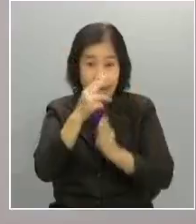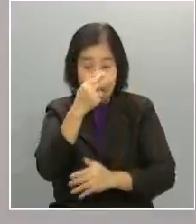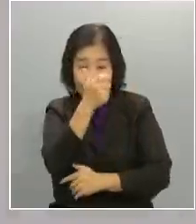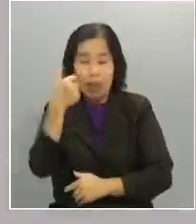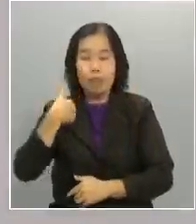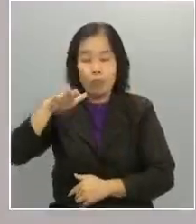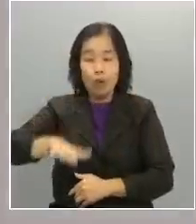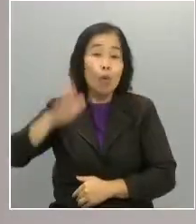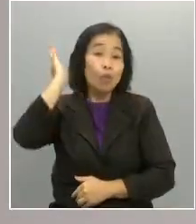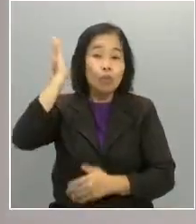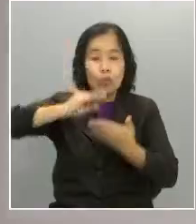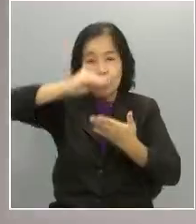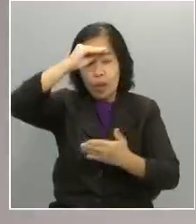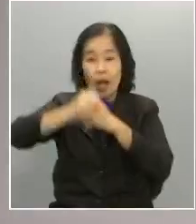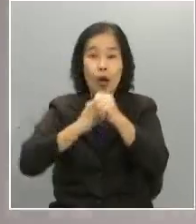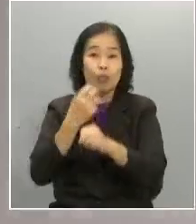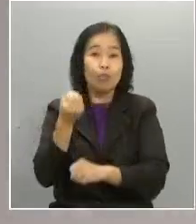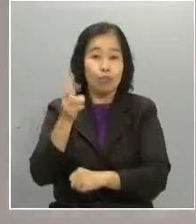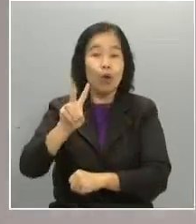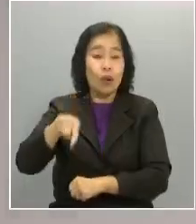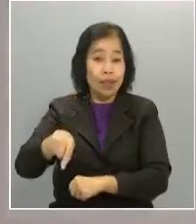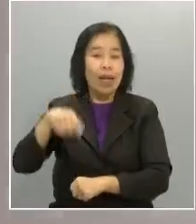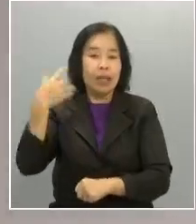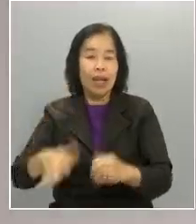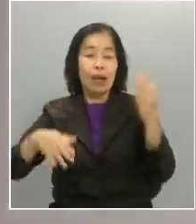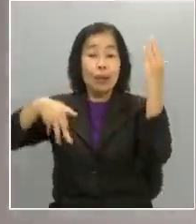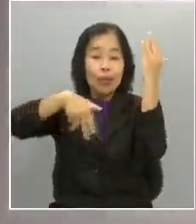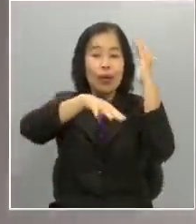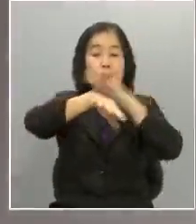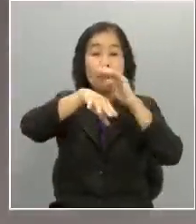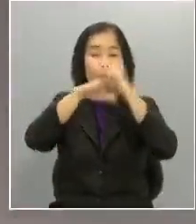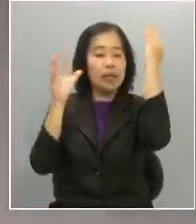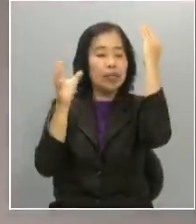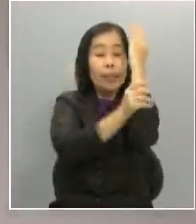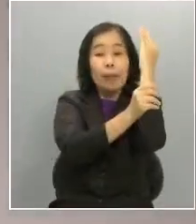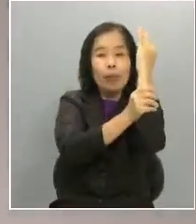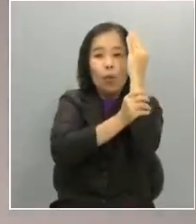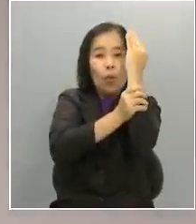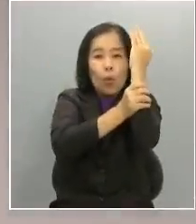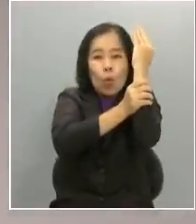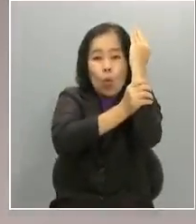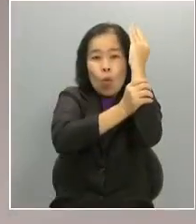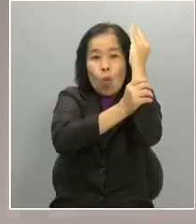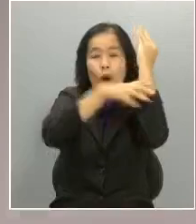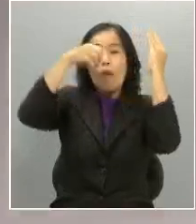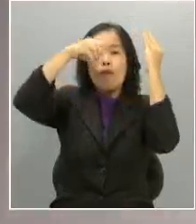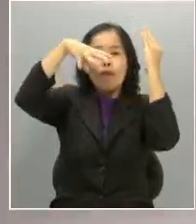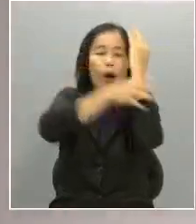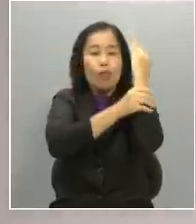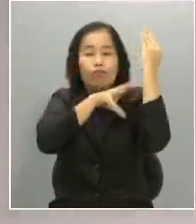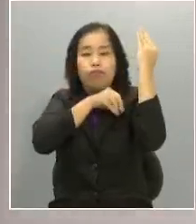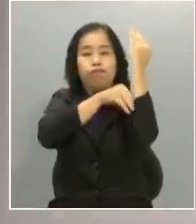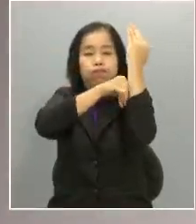ปีครับเดินผ่านจุดนั้นแล้วมือเนี่ยไปสัมผัสถูกเสาแล้วก็ล้มอยู่ตรงนั้นภาพที่เห็น